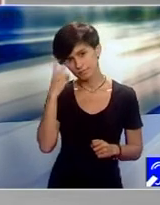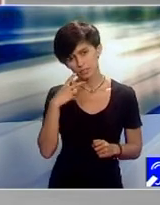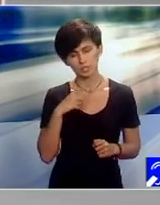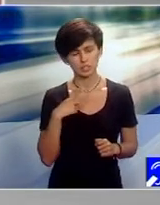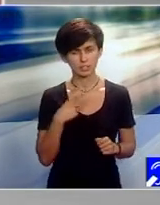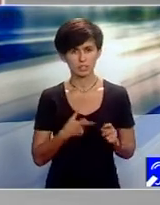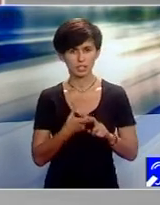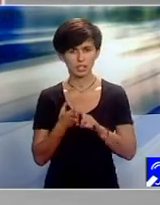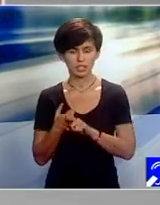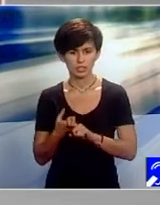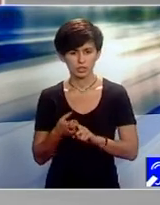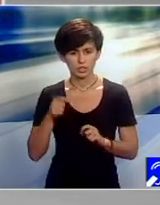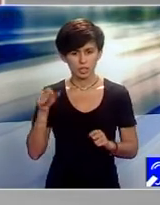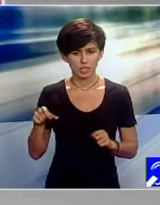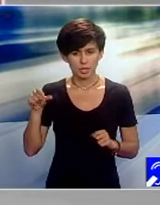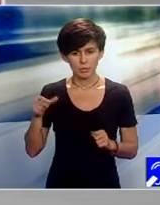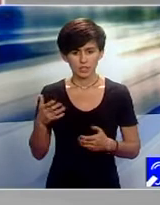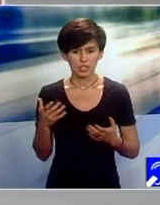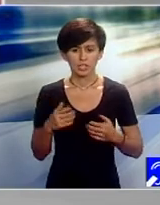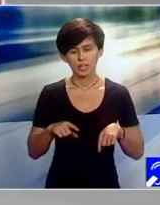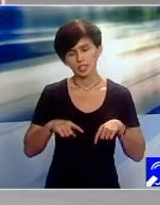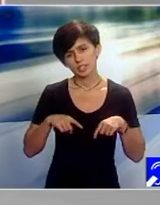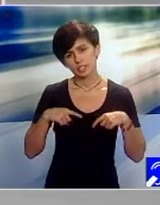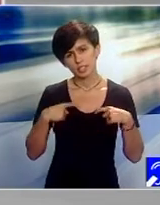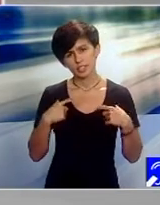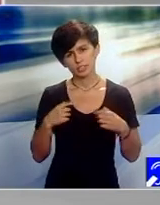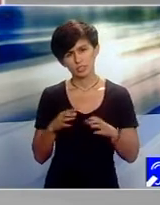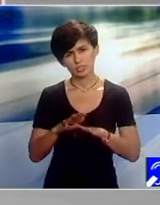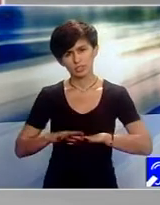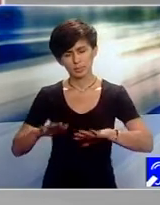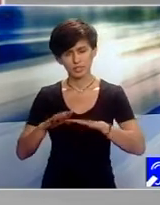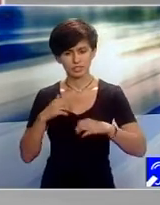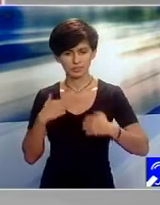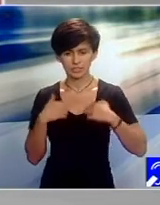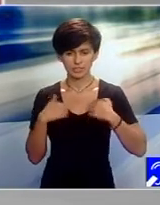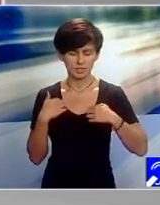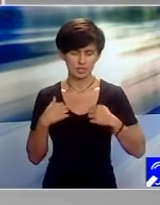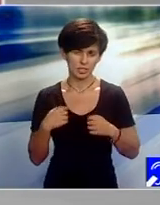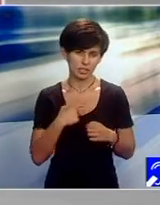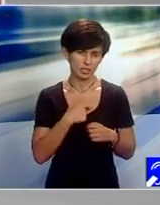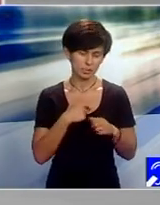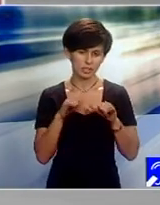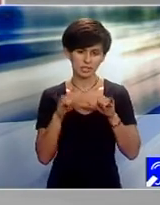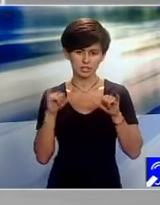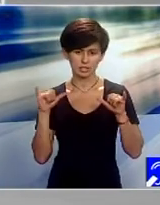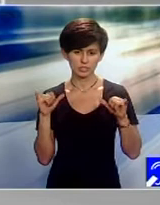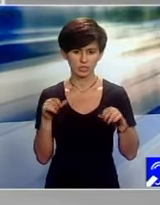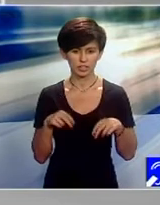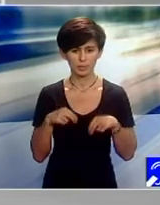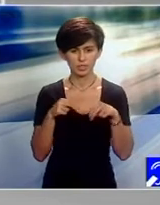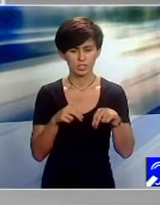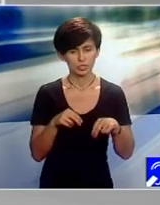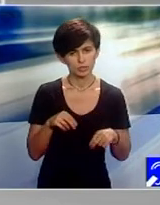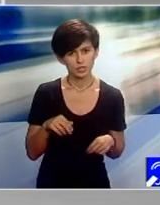între persoanele care trăiesc într-un mediu foarte stresant, că ulterior ar putea să dezvolte, să ajungă să sufere de